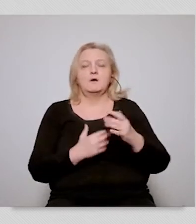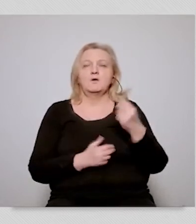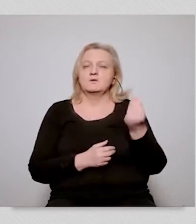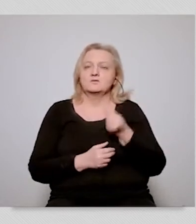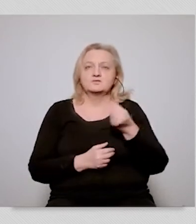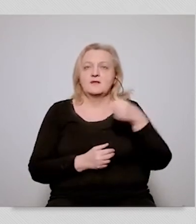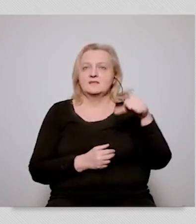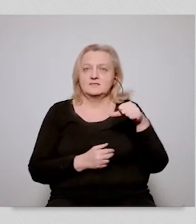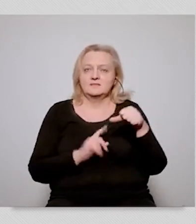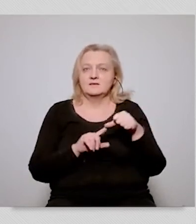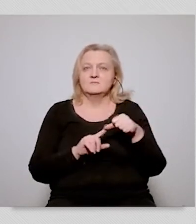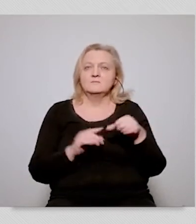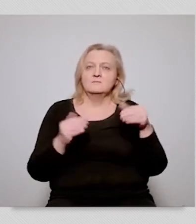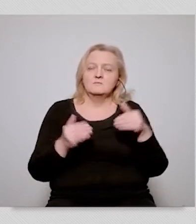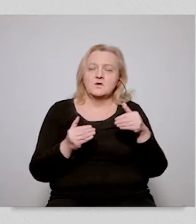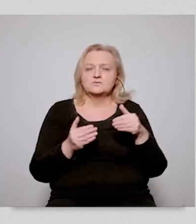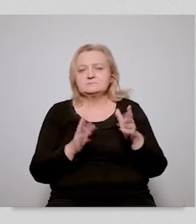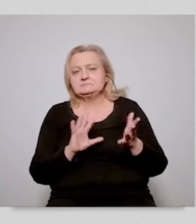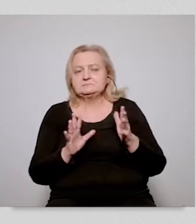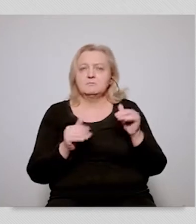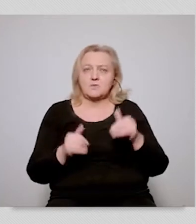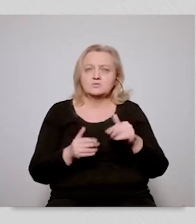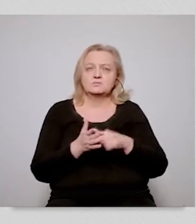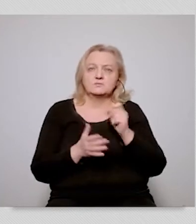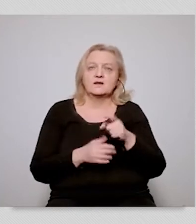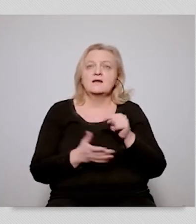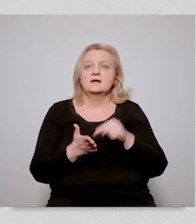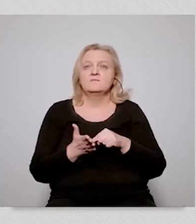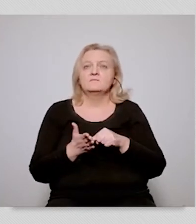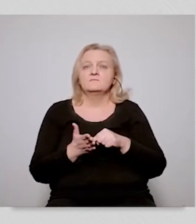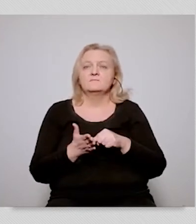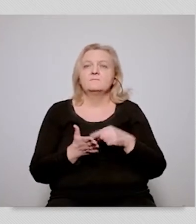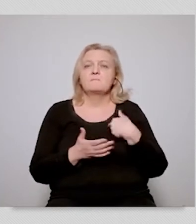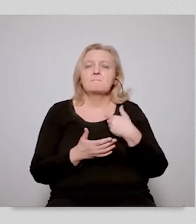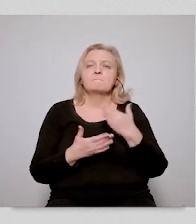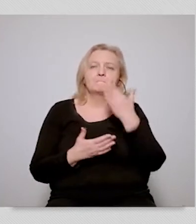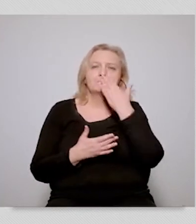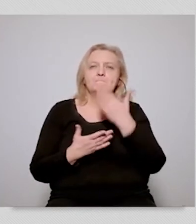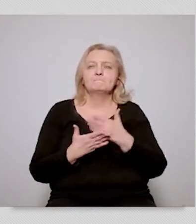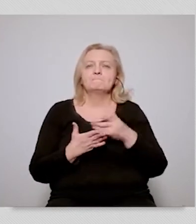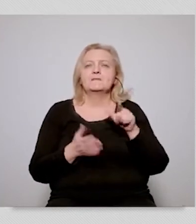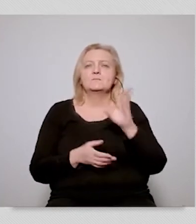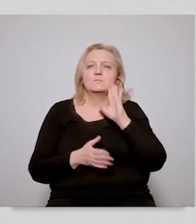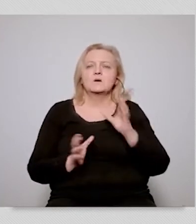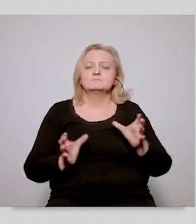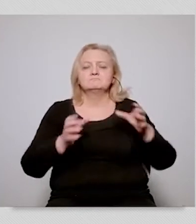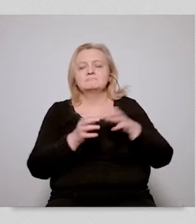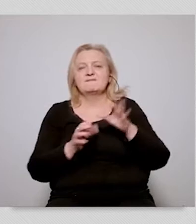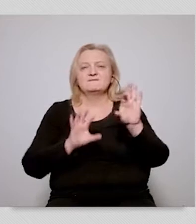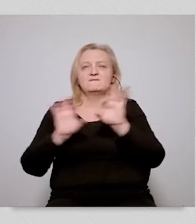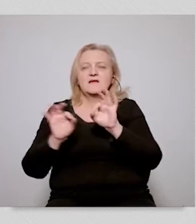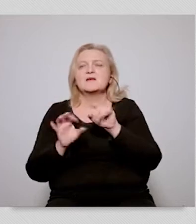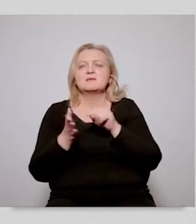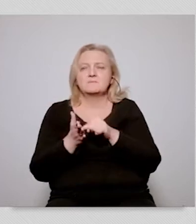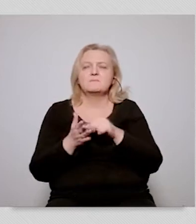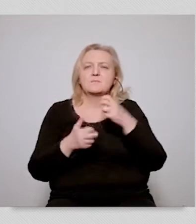taka możliwa zbitka, czy ona zaistnieje, to nie wiadomo, polegająca na esencjalizacji pewnych problemów. To znaczy,